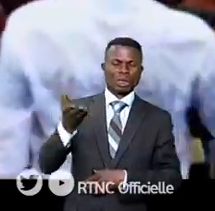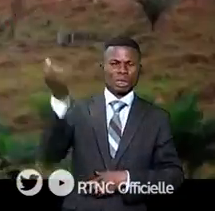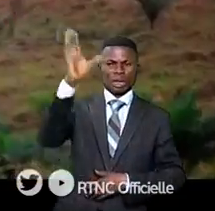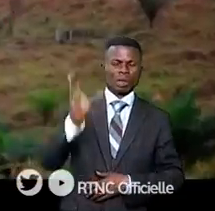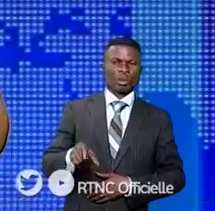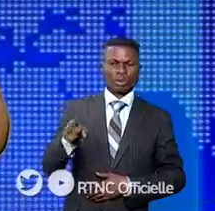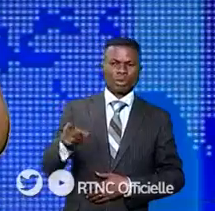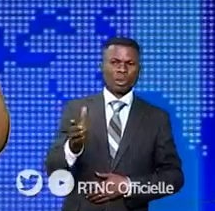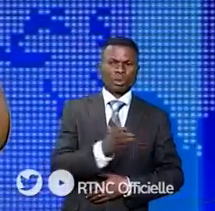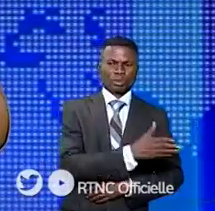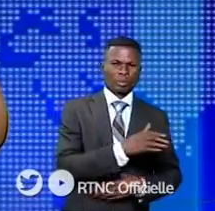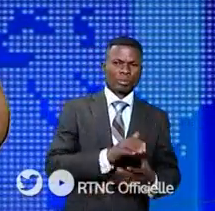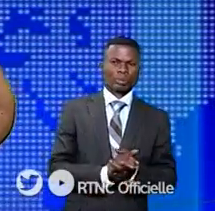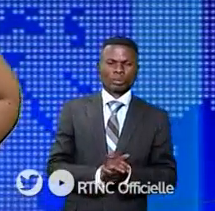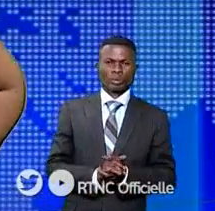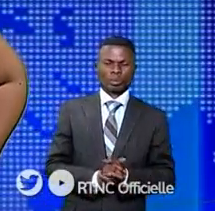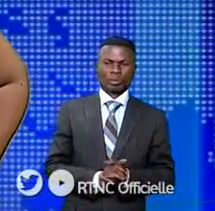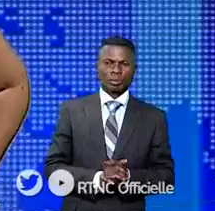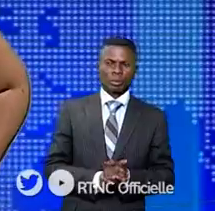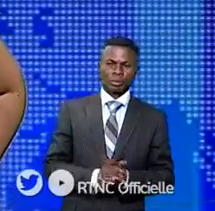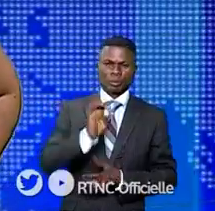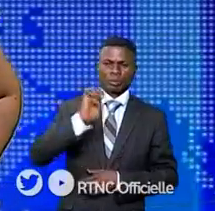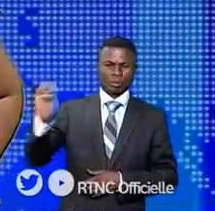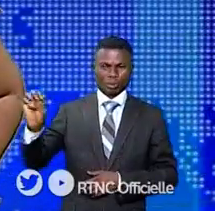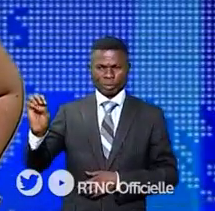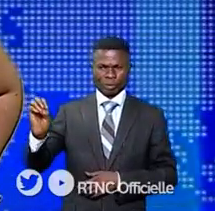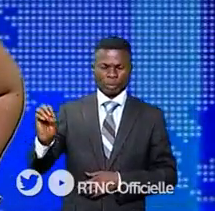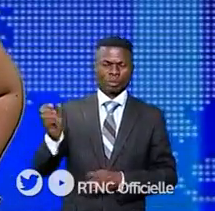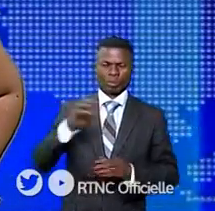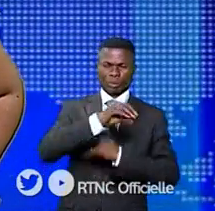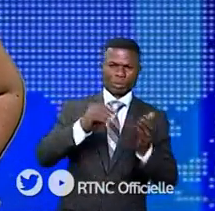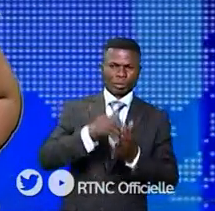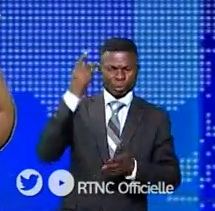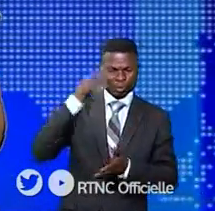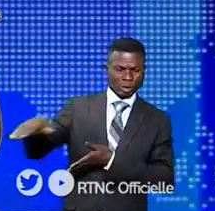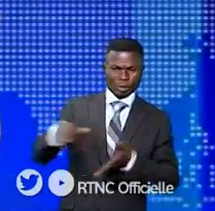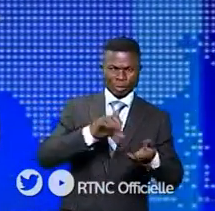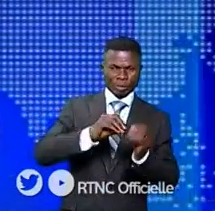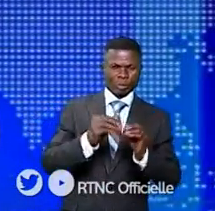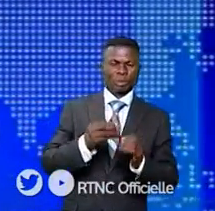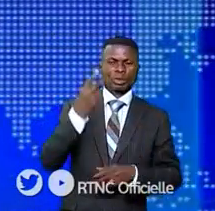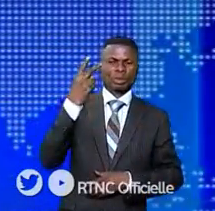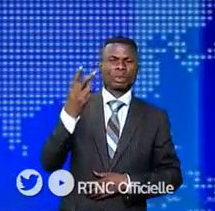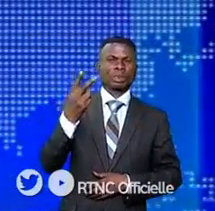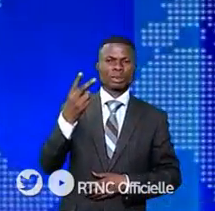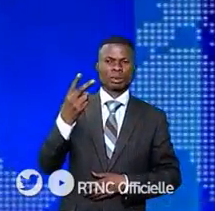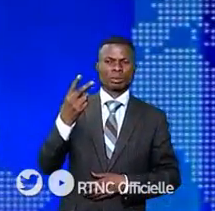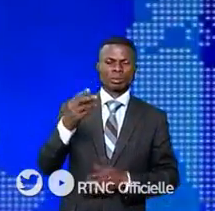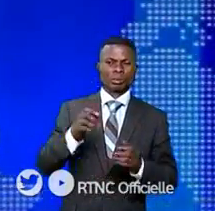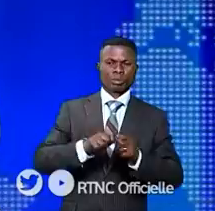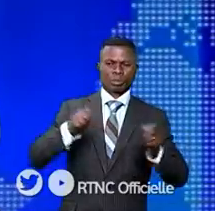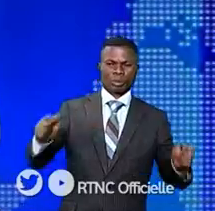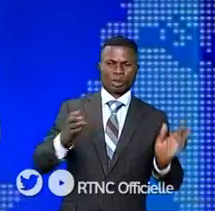central. Quittons l'ouest du pays pour le centre où la route nationale numéro 2 à